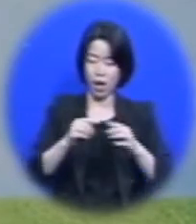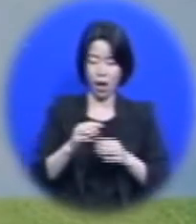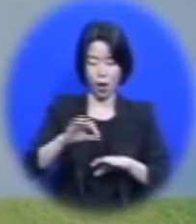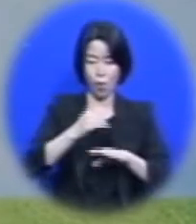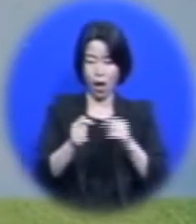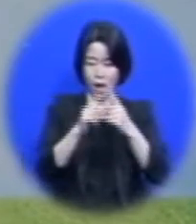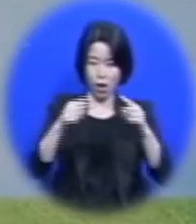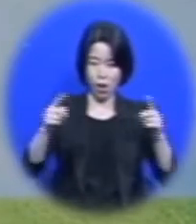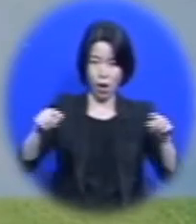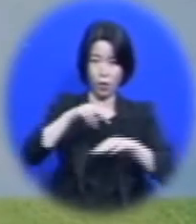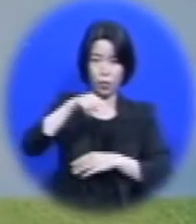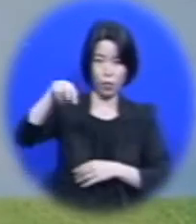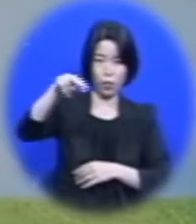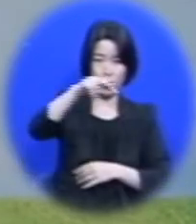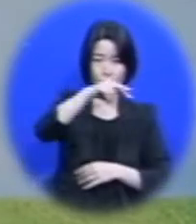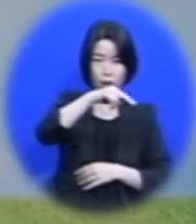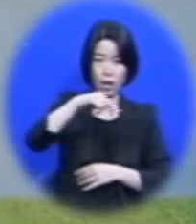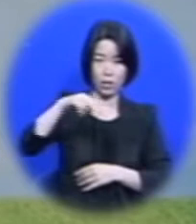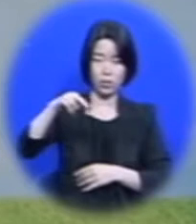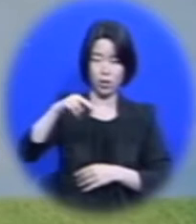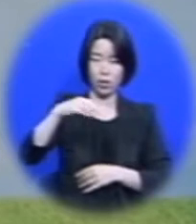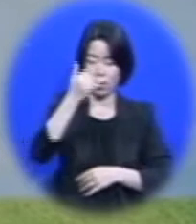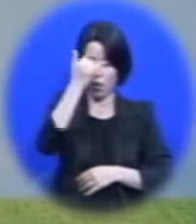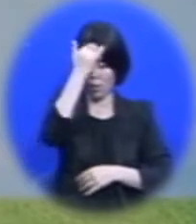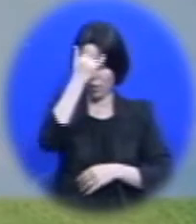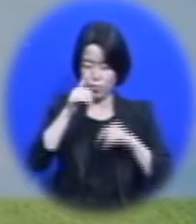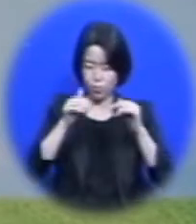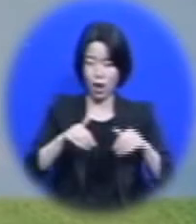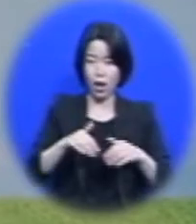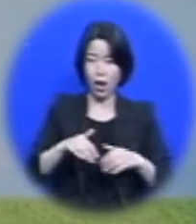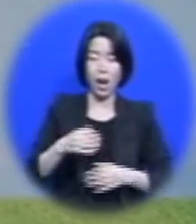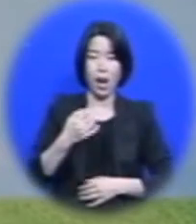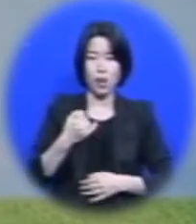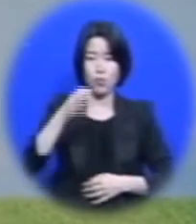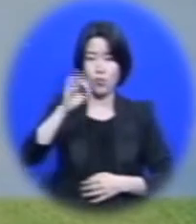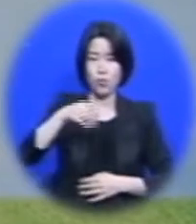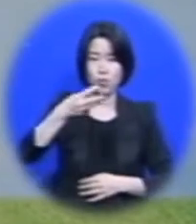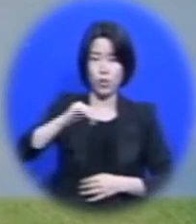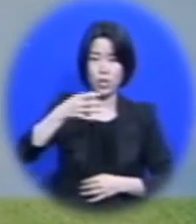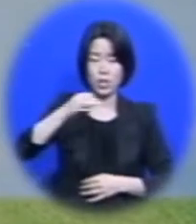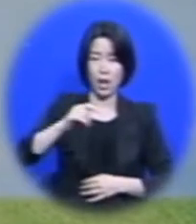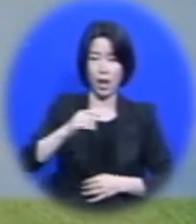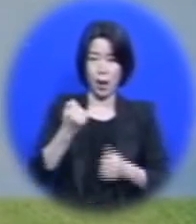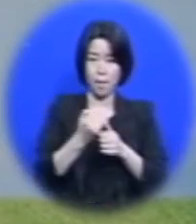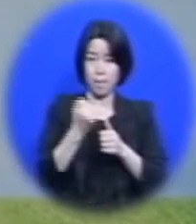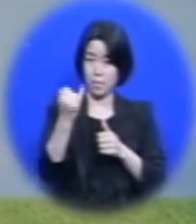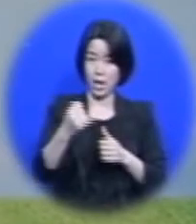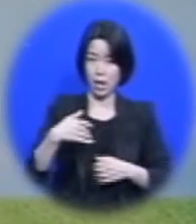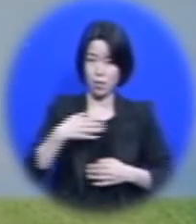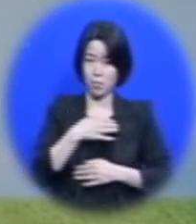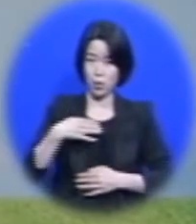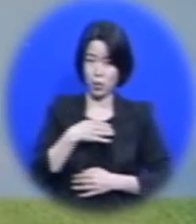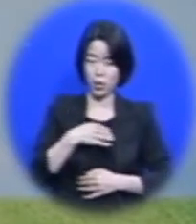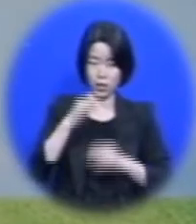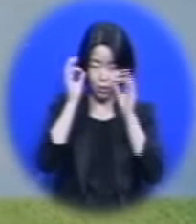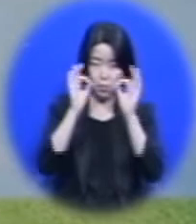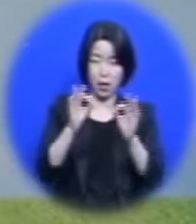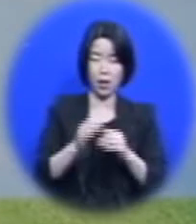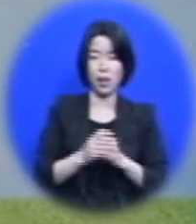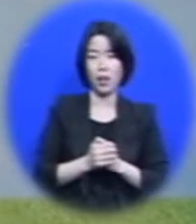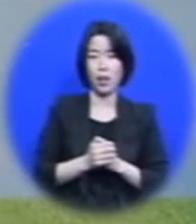거닐다가 충신이었던 우리아의 아내 밧세바가 목욕을 하는 장면을 우연히 목격하게 됩니다.